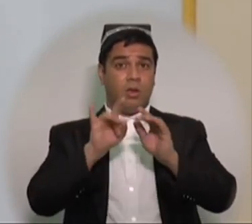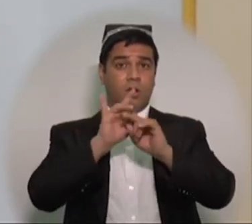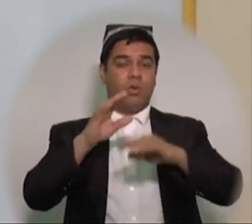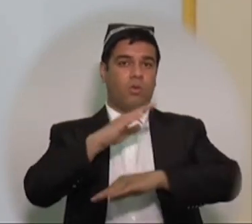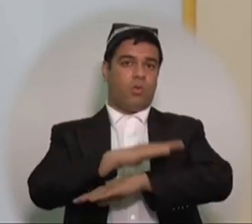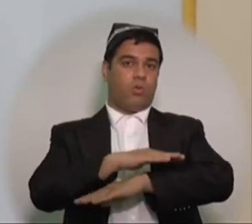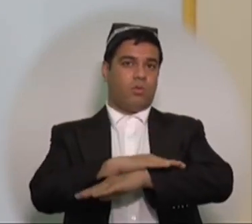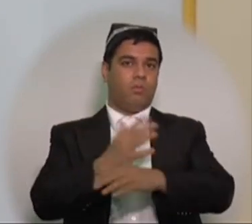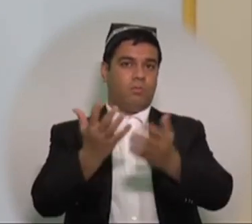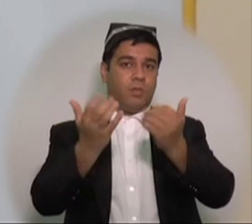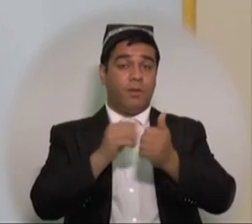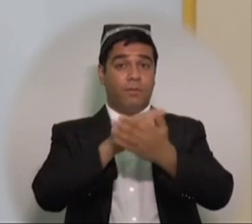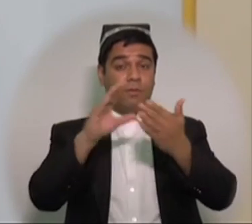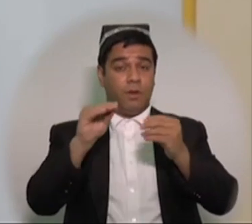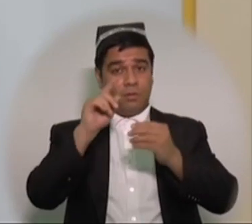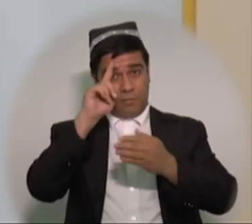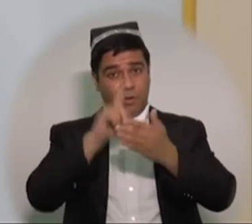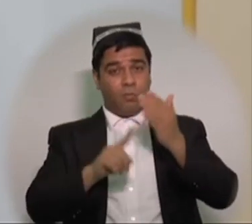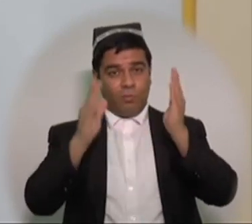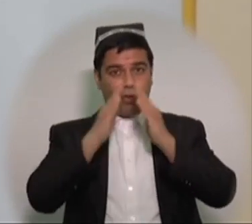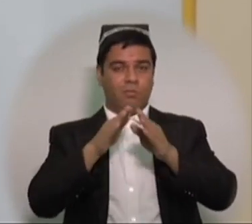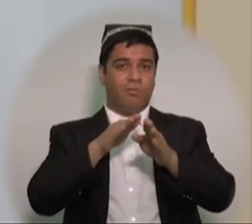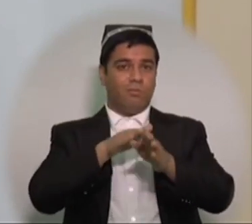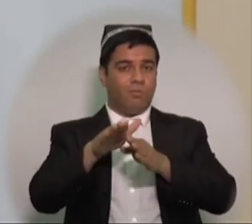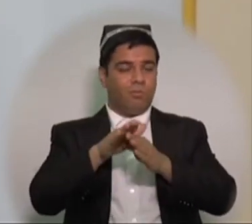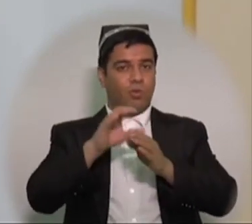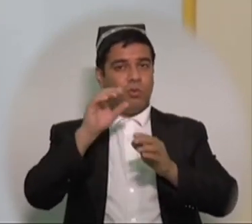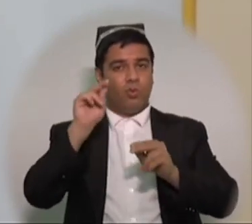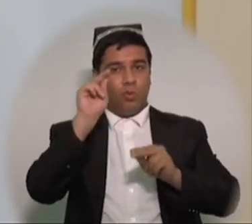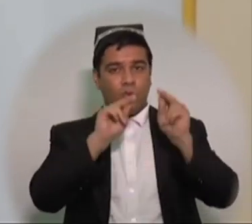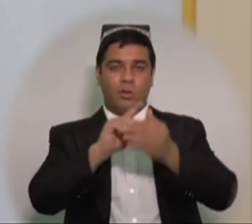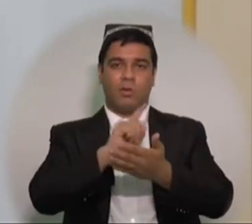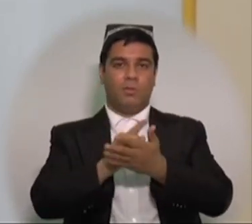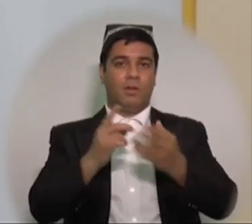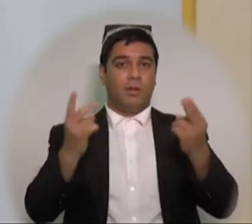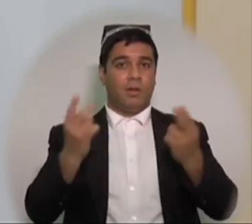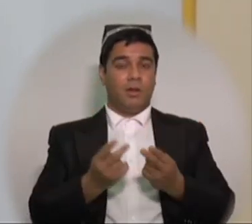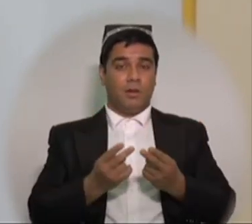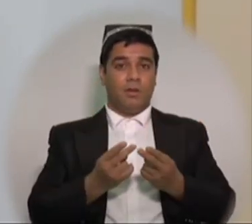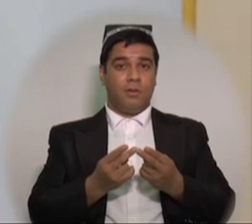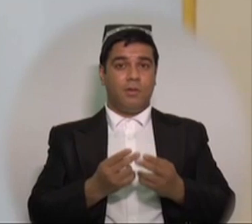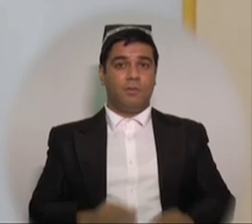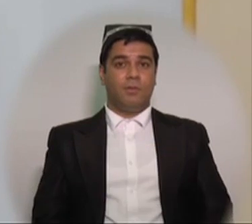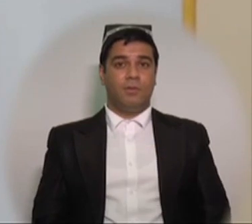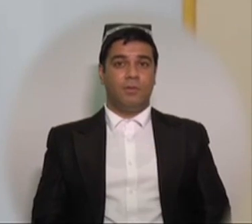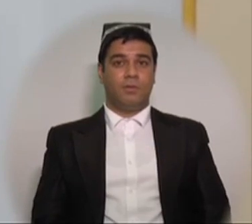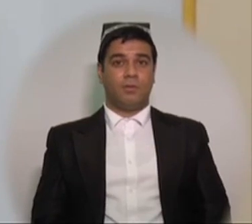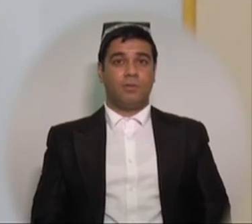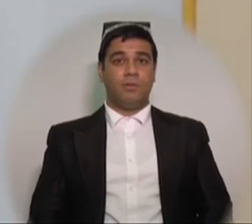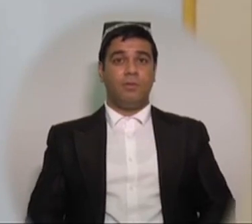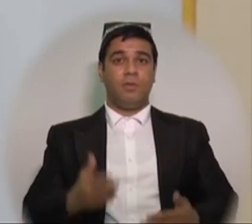odob, axloq sifatida mo'min musulmon inson o'rganishi kerak. Aytaylik yana